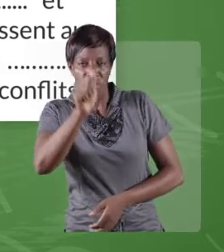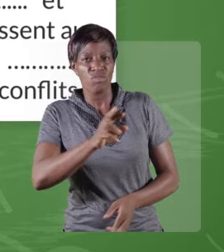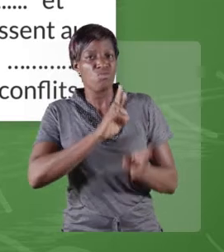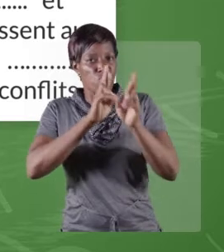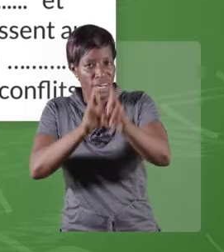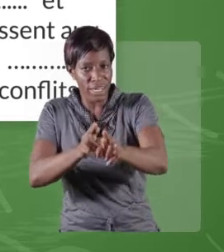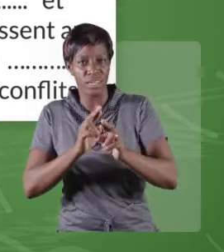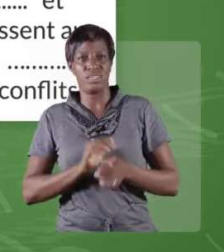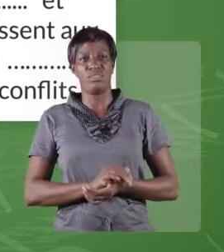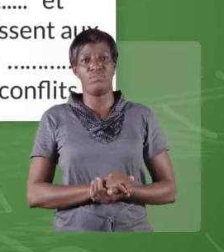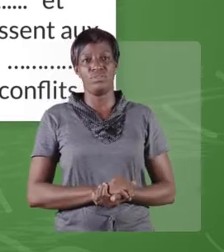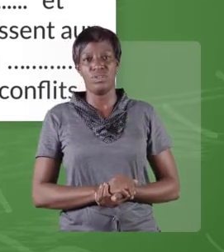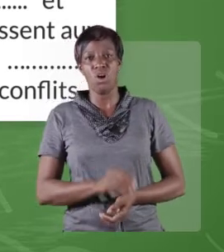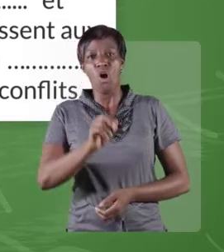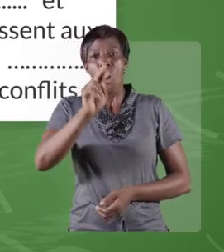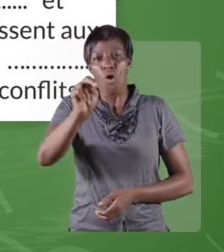l'ONU procède